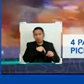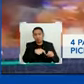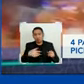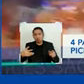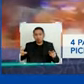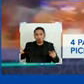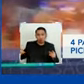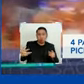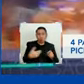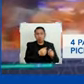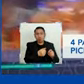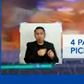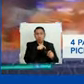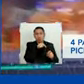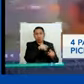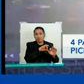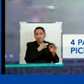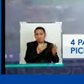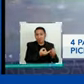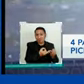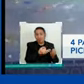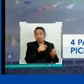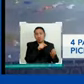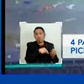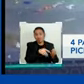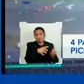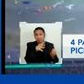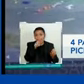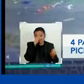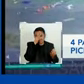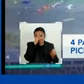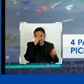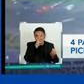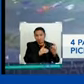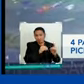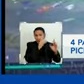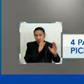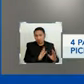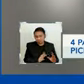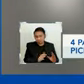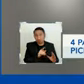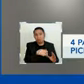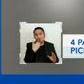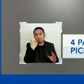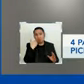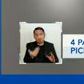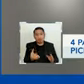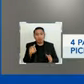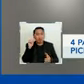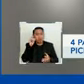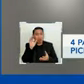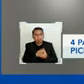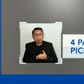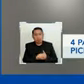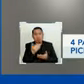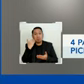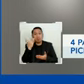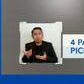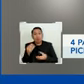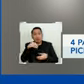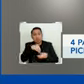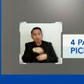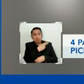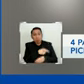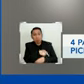tricycle. Dead on the spot ang amang driver. Habang sa ospital na nasawi ang asawa, sa kanilang apat na anak, dalawa